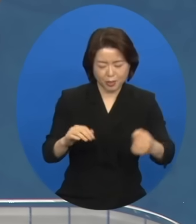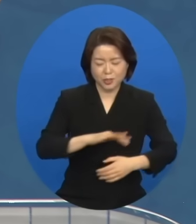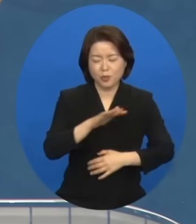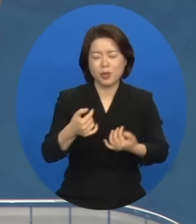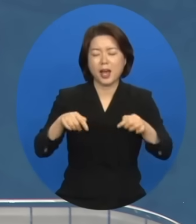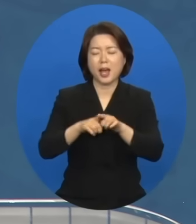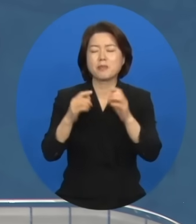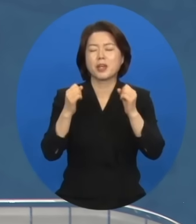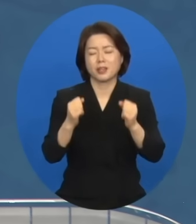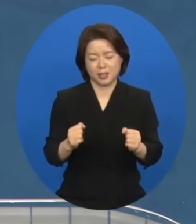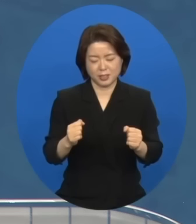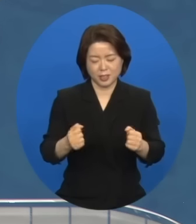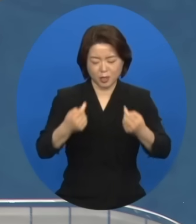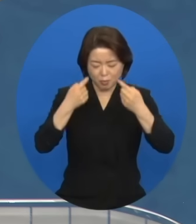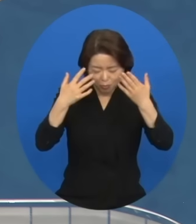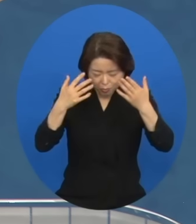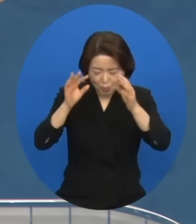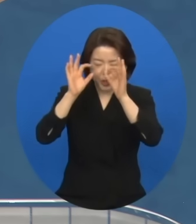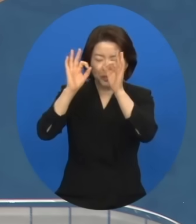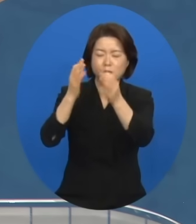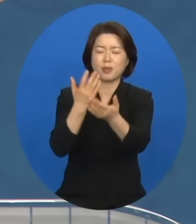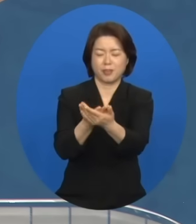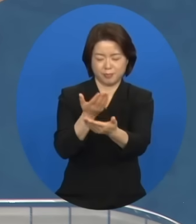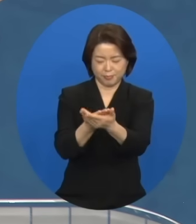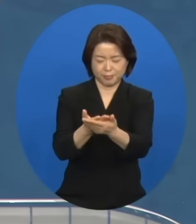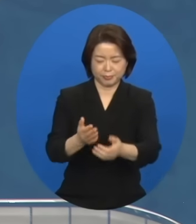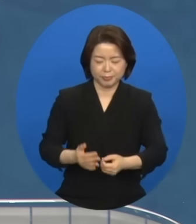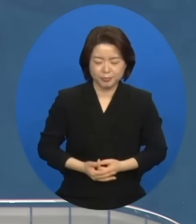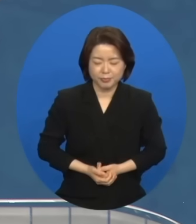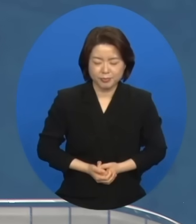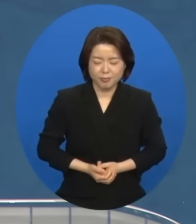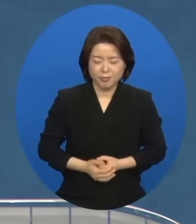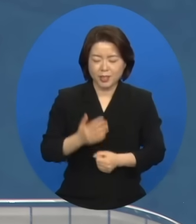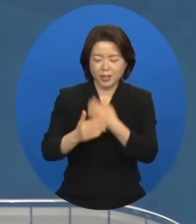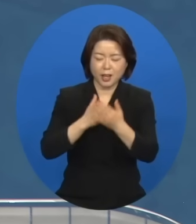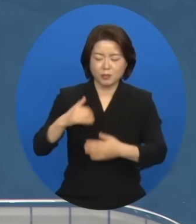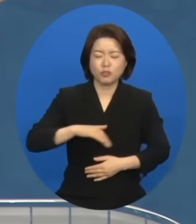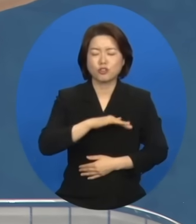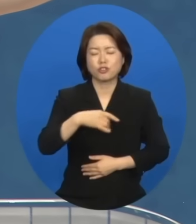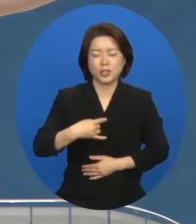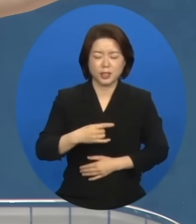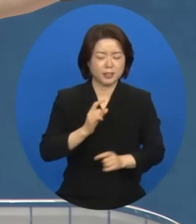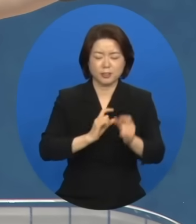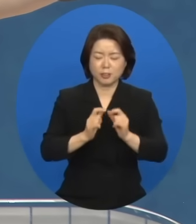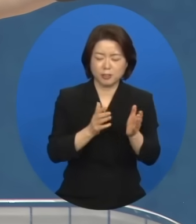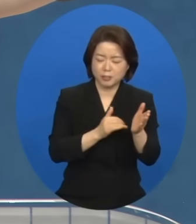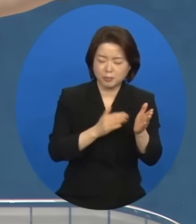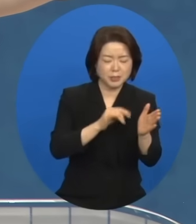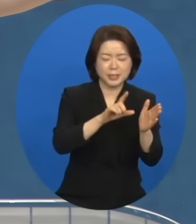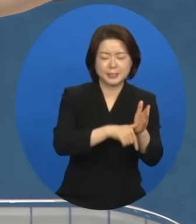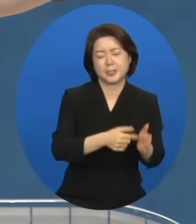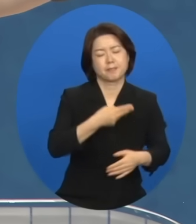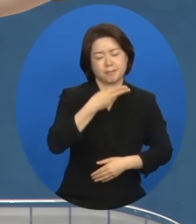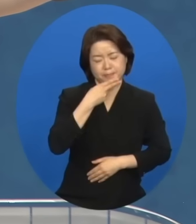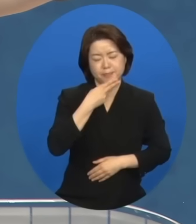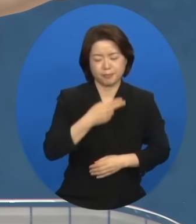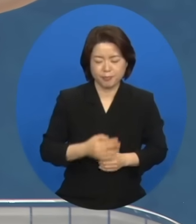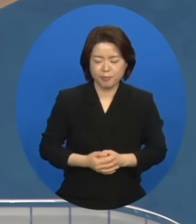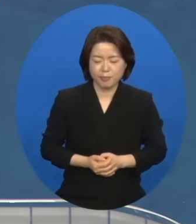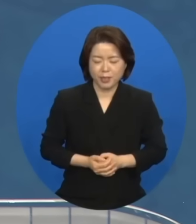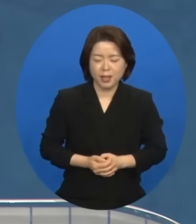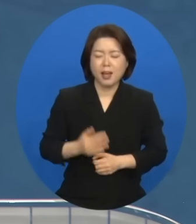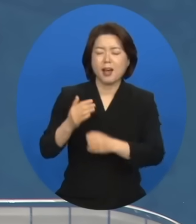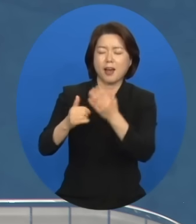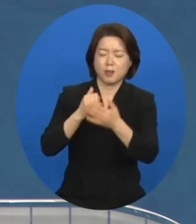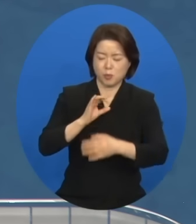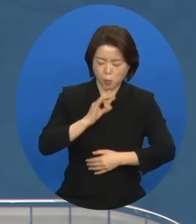계심을 분명히 보게 하여 주옵소서. 하나님, 우리에게는 더 이상 은밀한 시간이 없습니다.